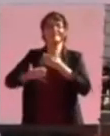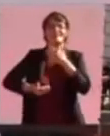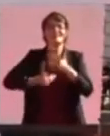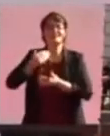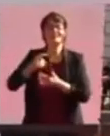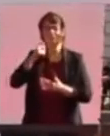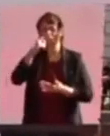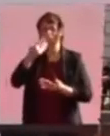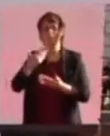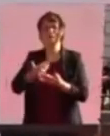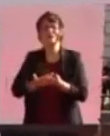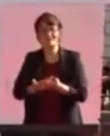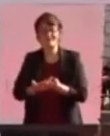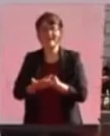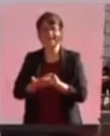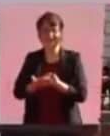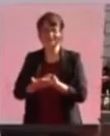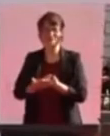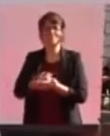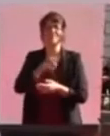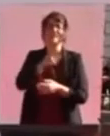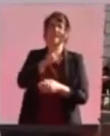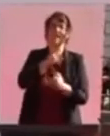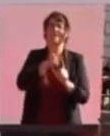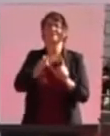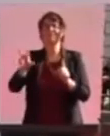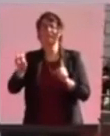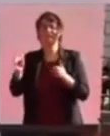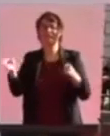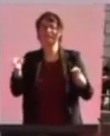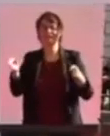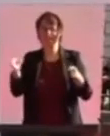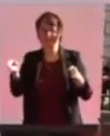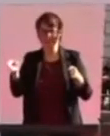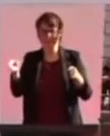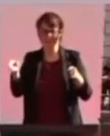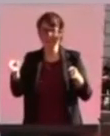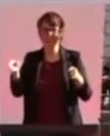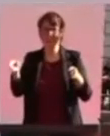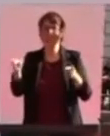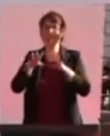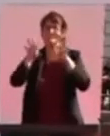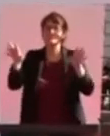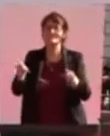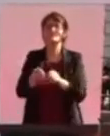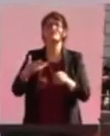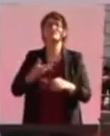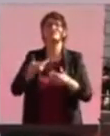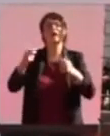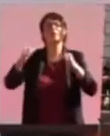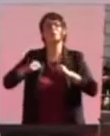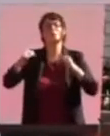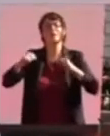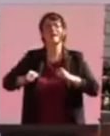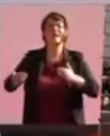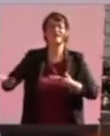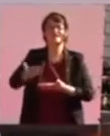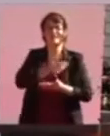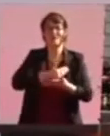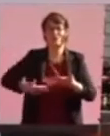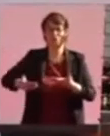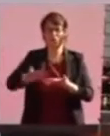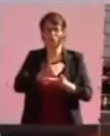ambiente salute preservazione delle risorse benessere sociale e anche la produzione certo il